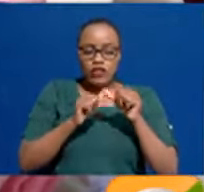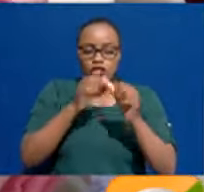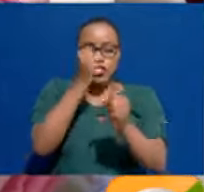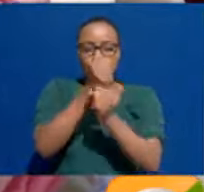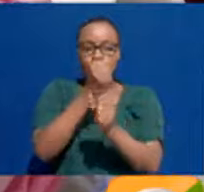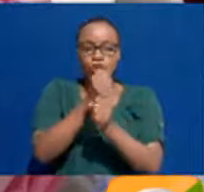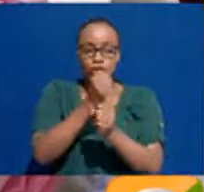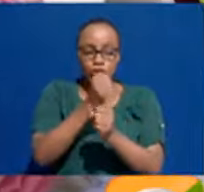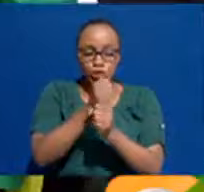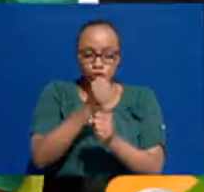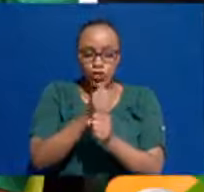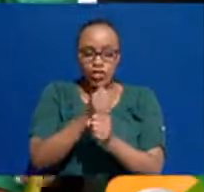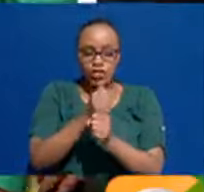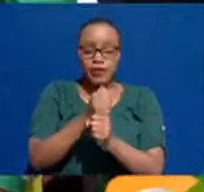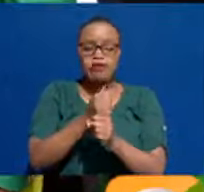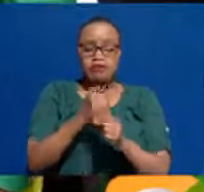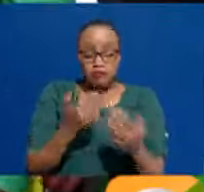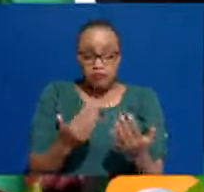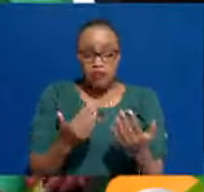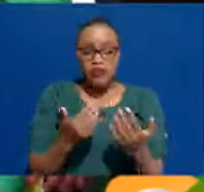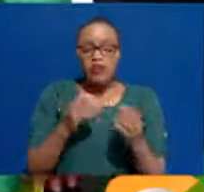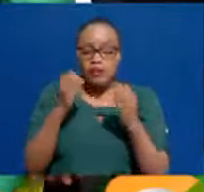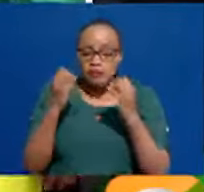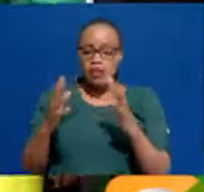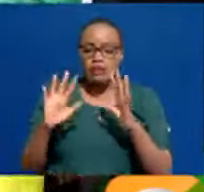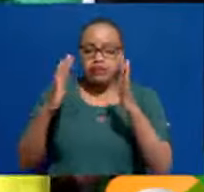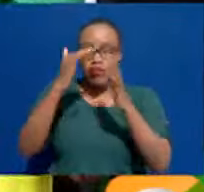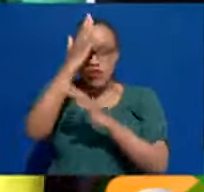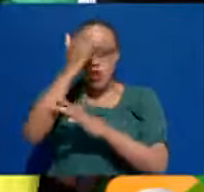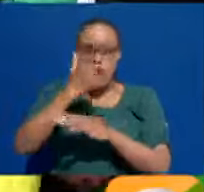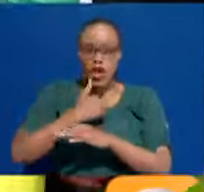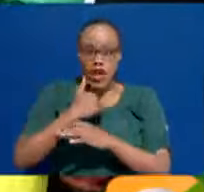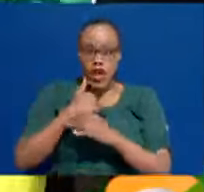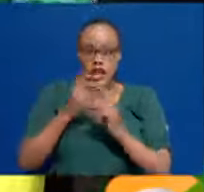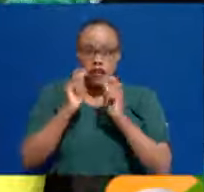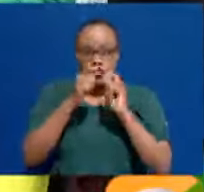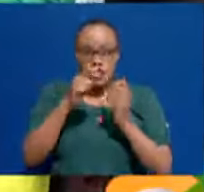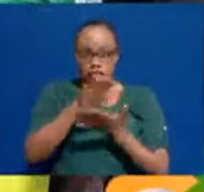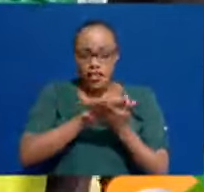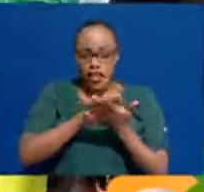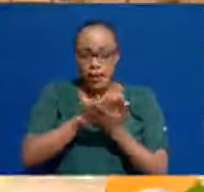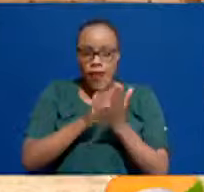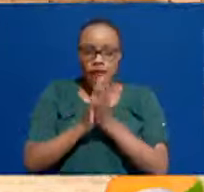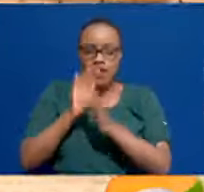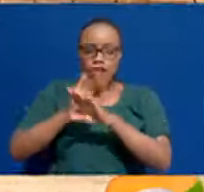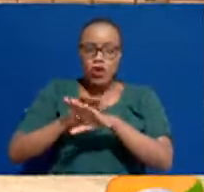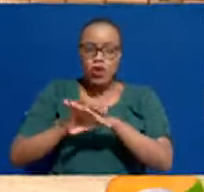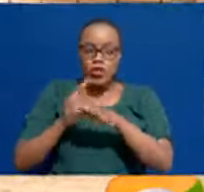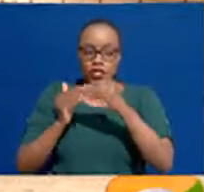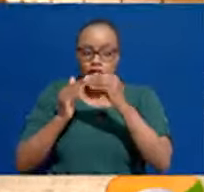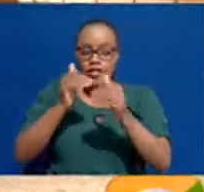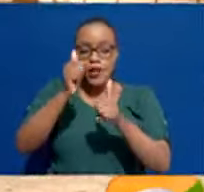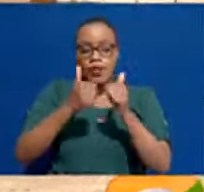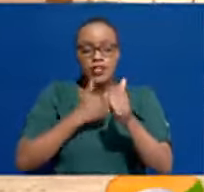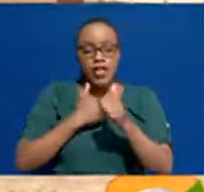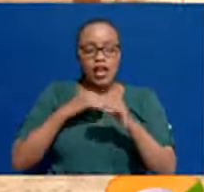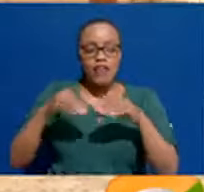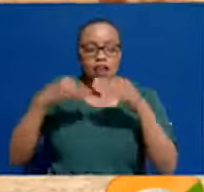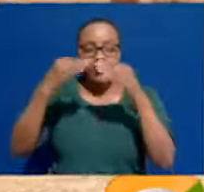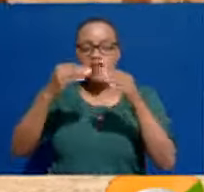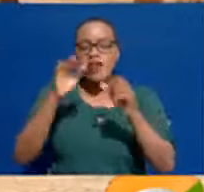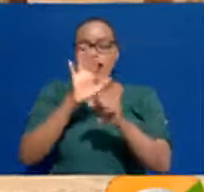akiifanyia shuleni humo. Wengi wakimsifu kwa kurekebisha miundo misingi pamoja na uongozi bora ambao umeleta